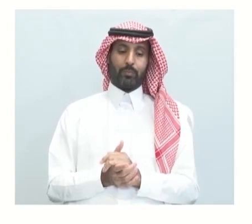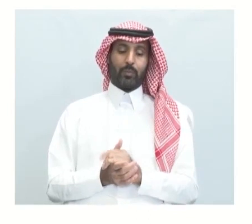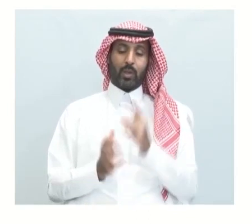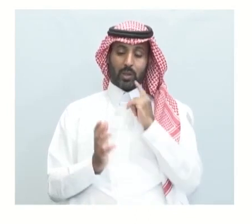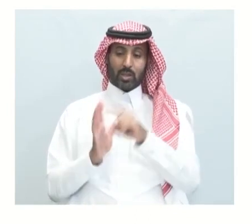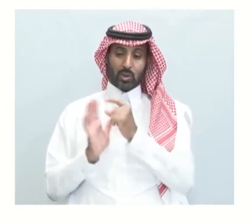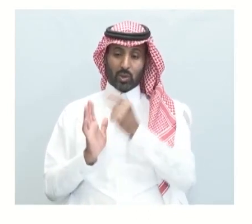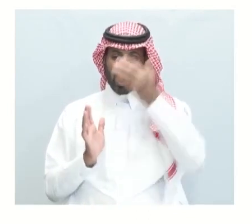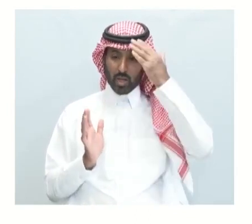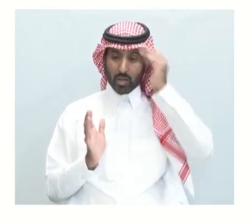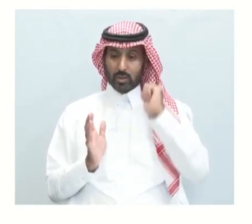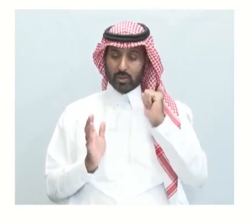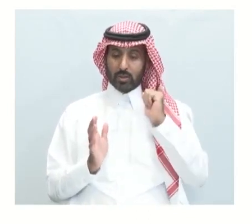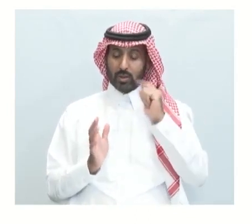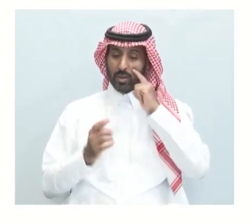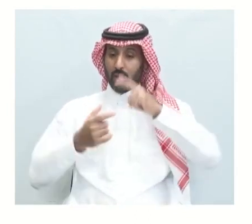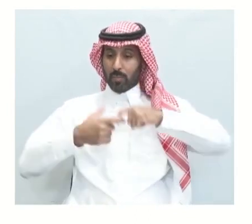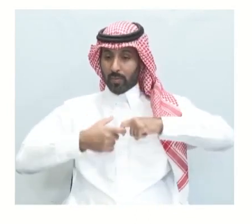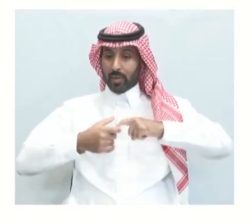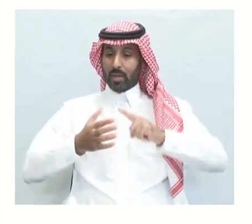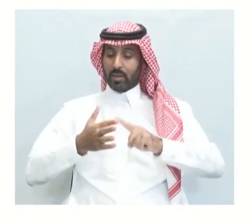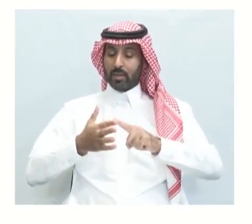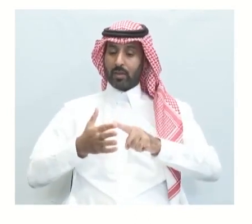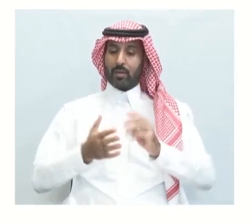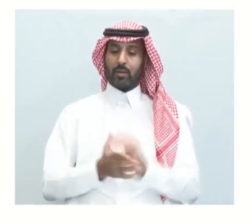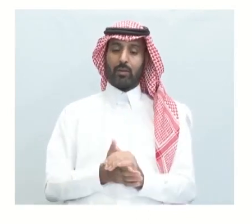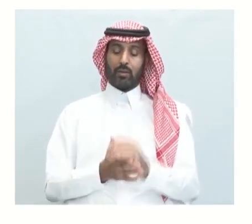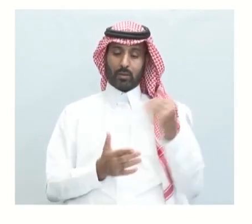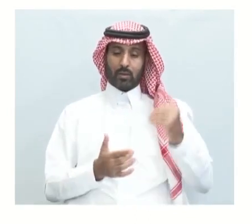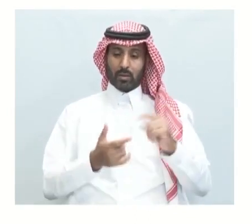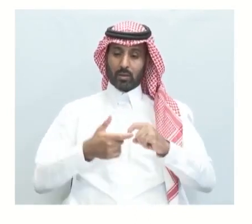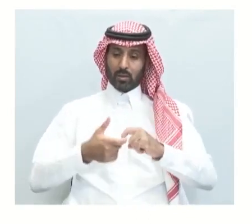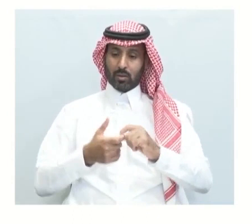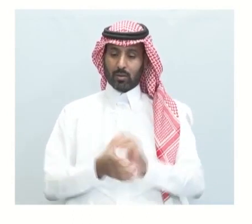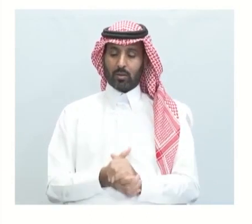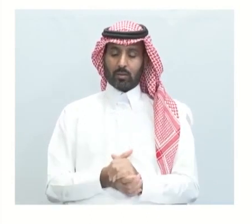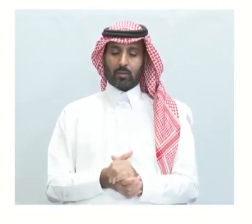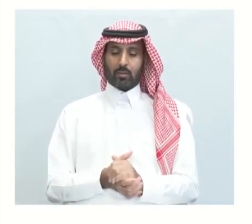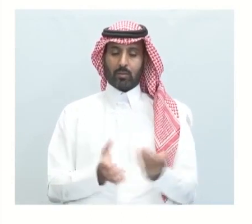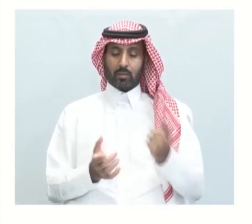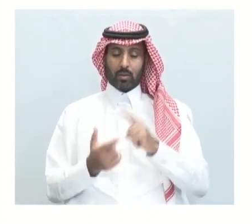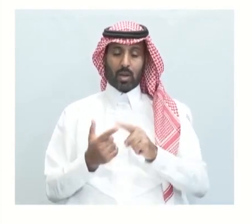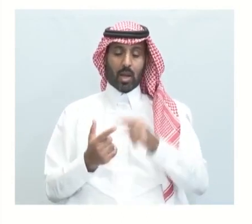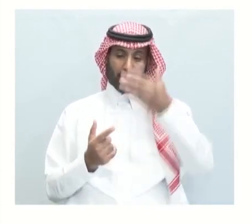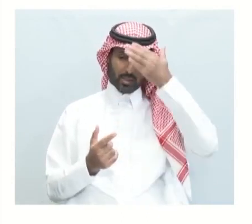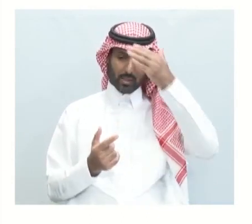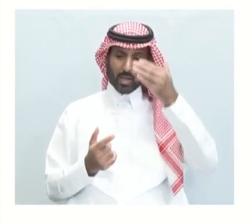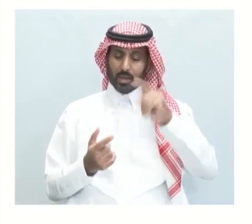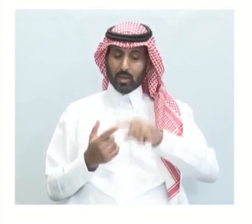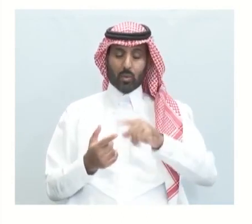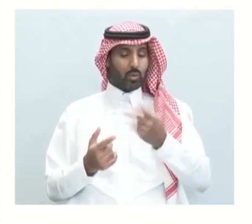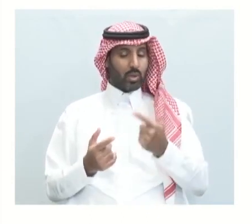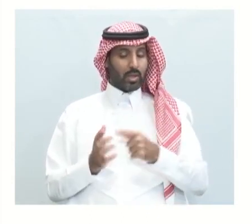يسمى العنوان او الراس الهد اللي يربطك في هذه السلسله او في هذه العقد يربط فيها الراس دائما تاخذ